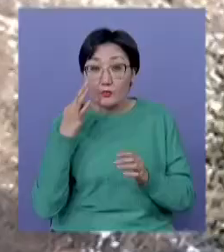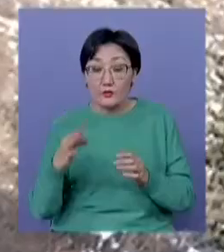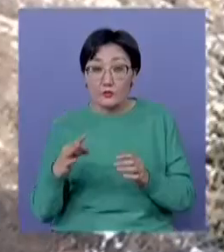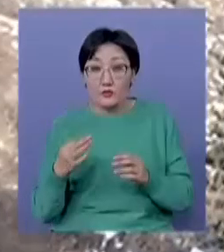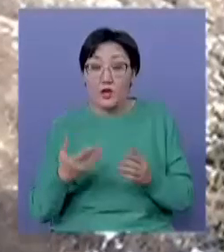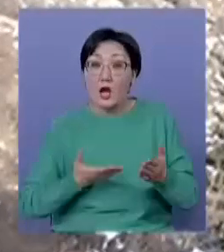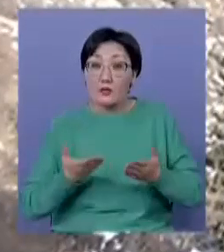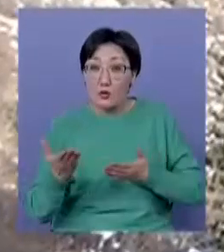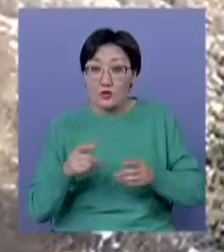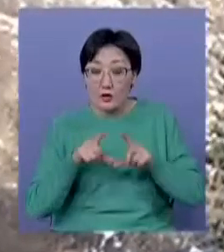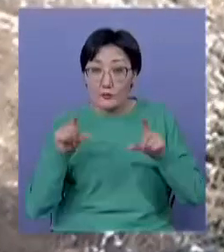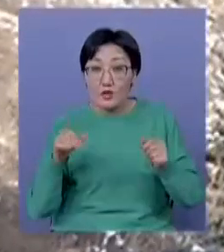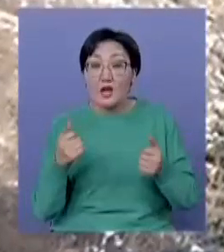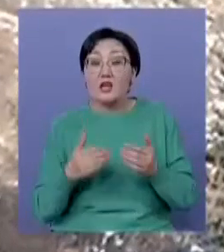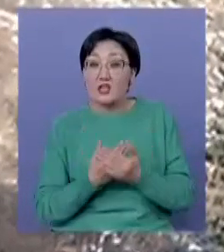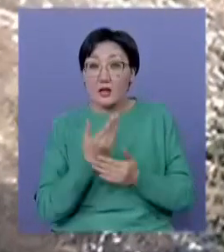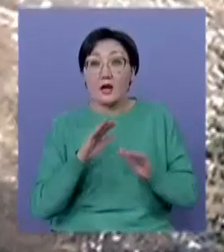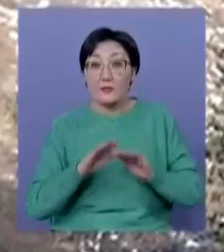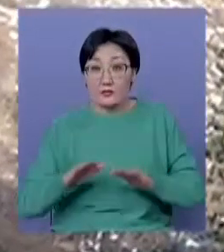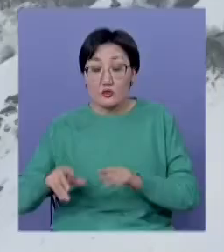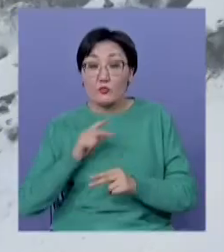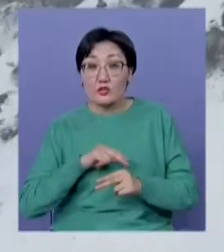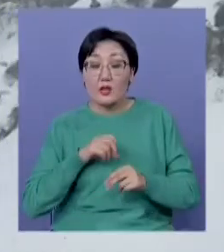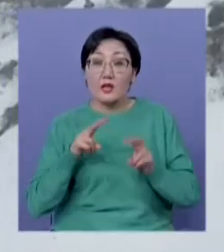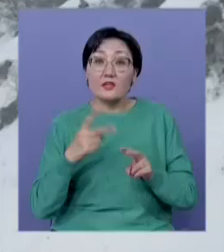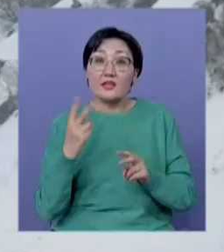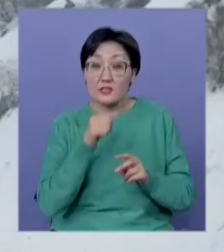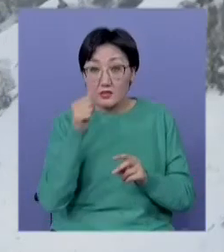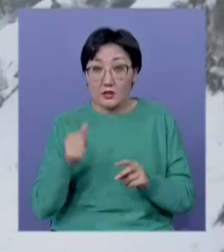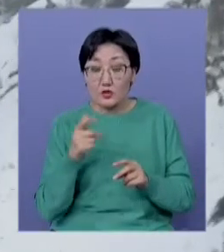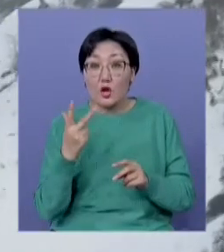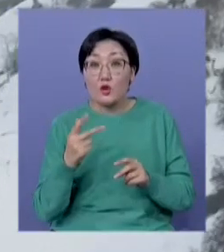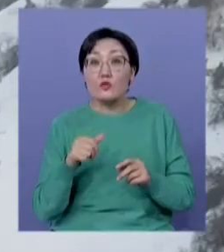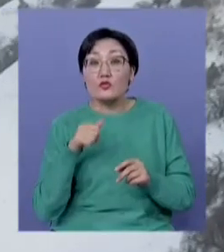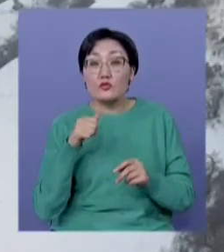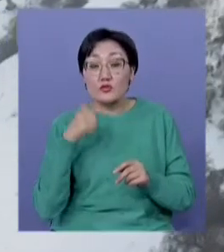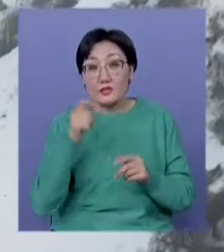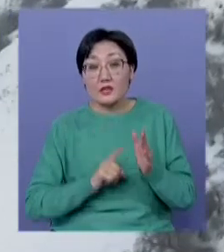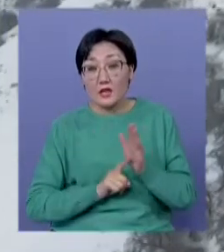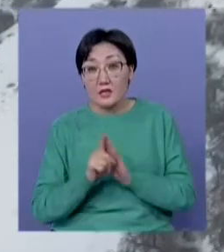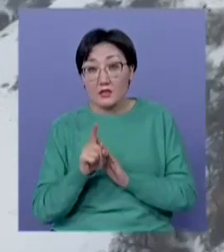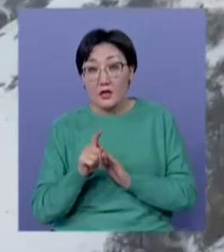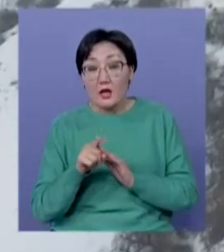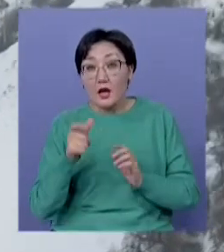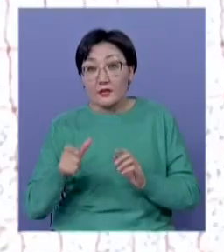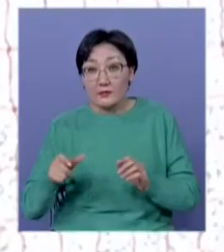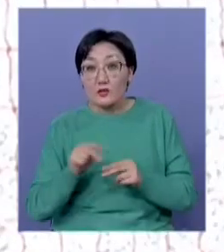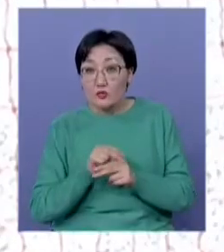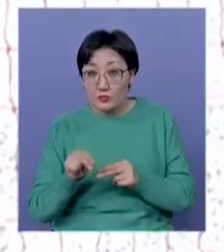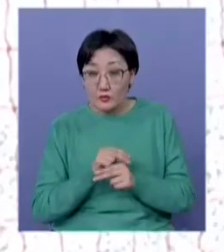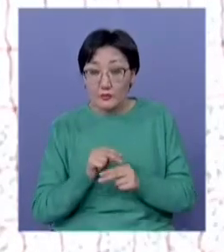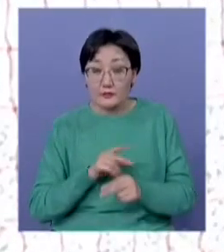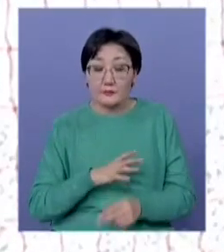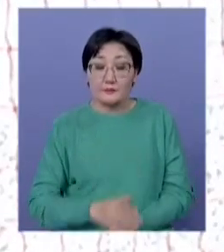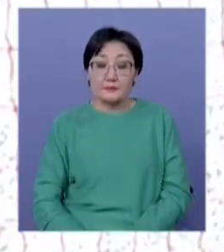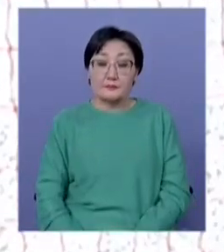шаңғы мектебінің жаңа нүктелері жұмыс істеп тұр. Мамандар 2 сағат ішінде 3 жастан асқан келушілерді шаңғымен сырғанауға үйретеді. Мы